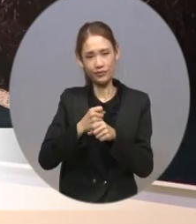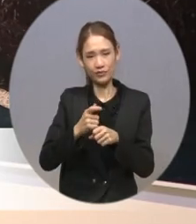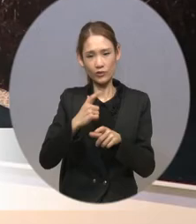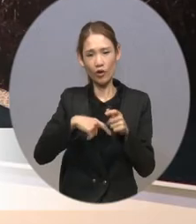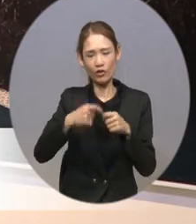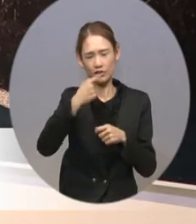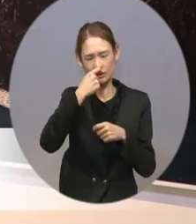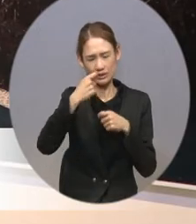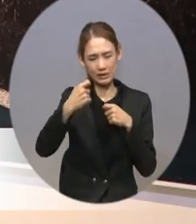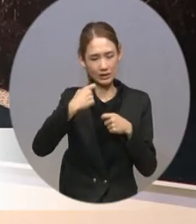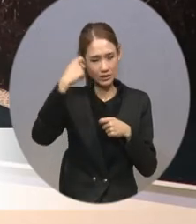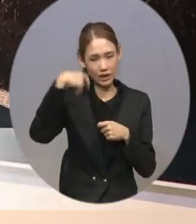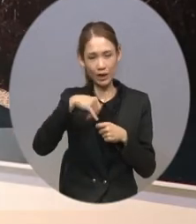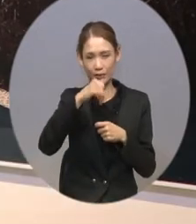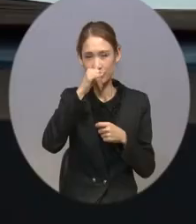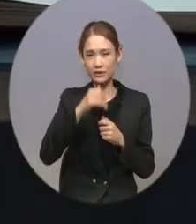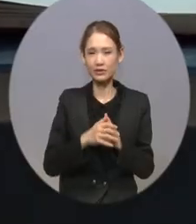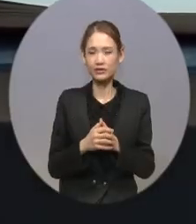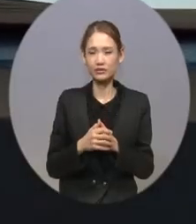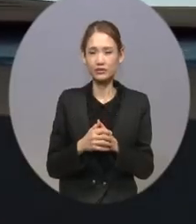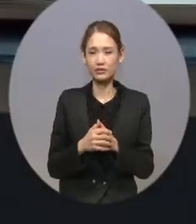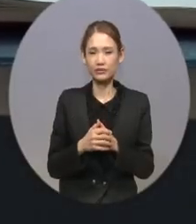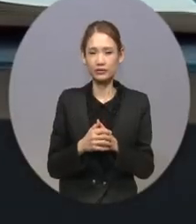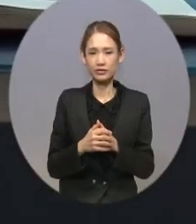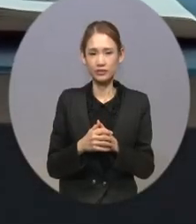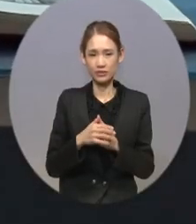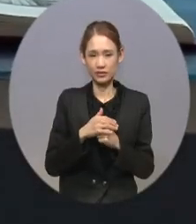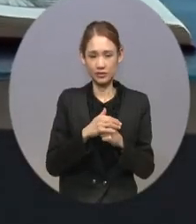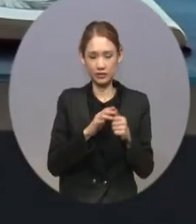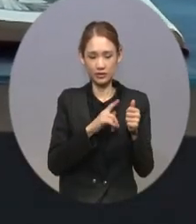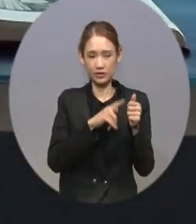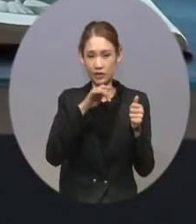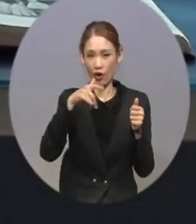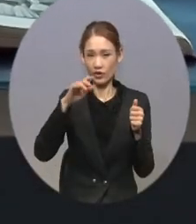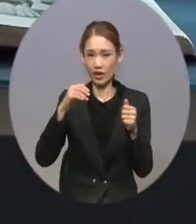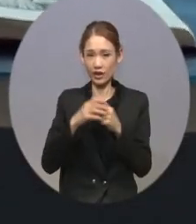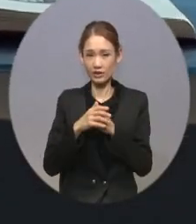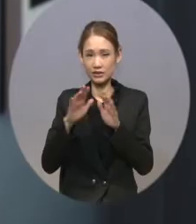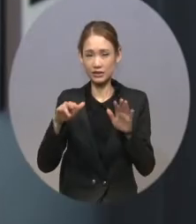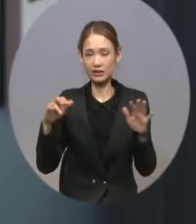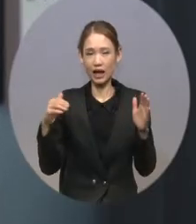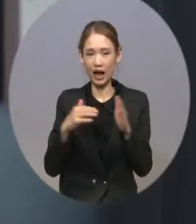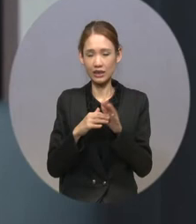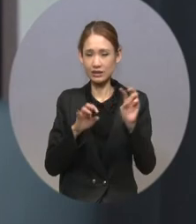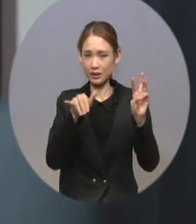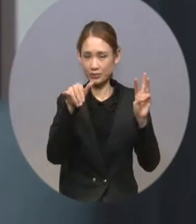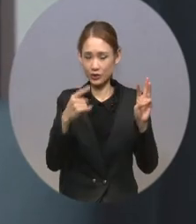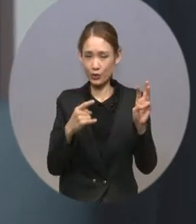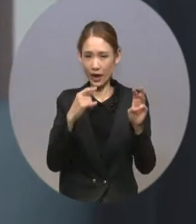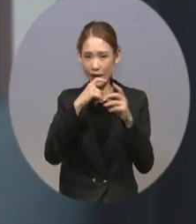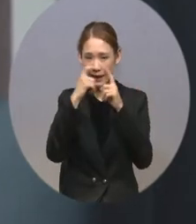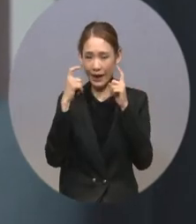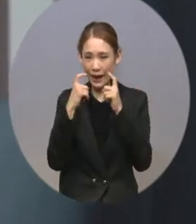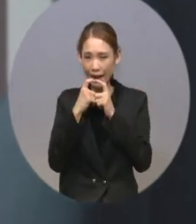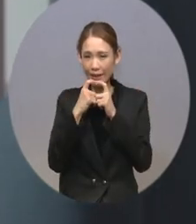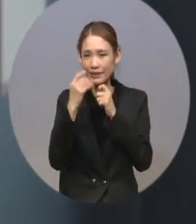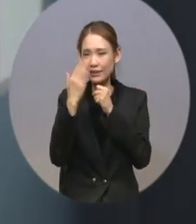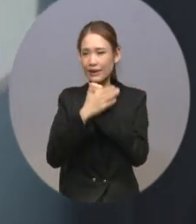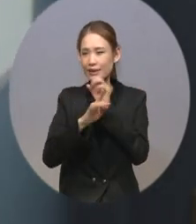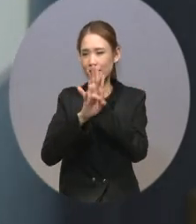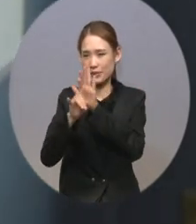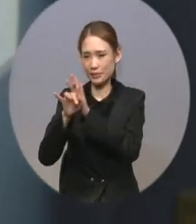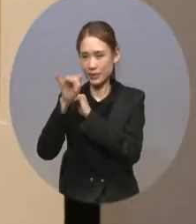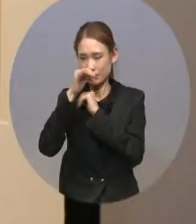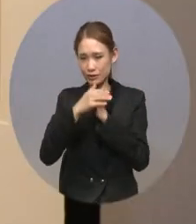보면 친근감이 더 느껴졌어요. 정상인 작가는 지금까지 30여 회 개인전을 한 중견 작가로